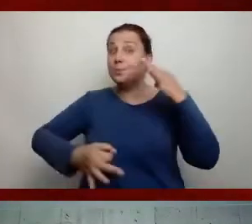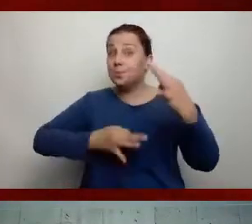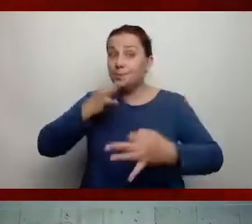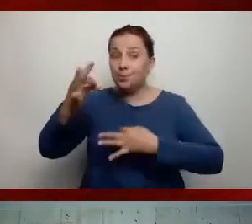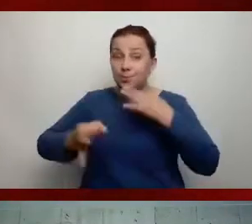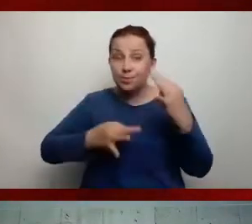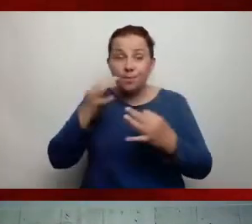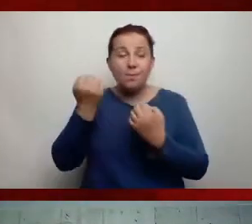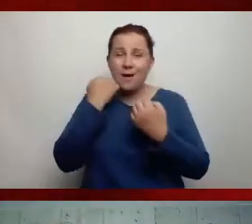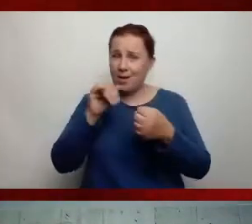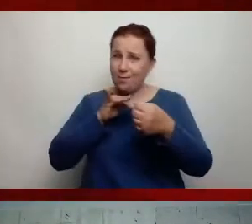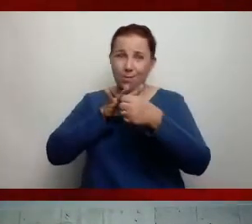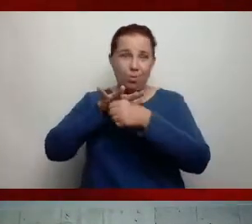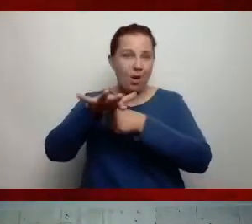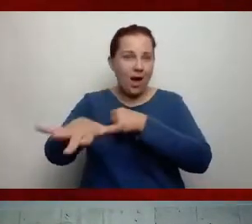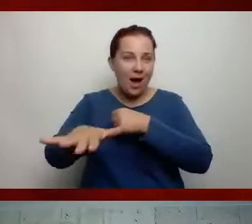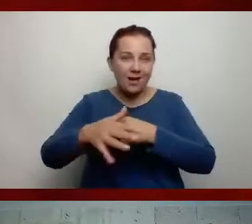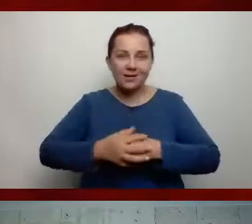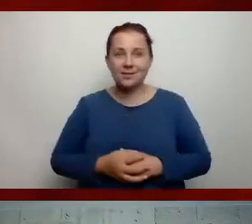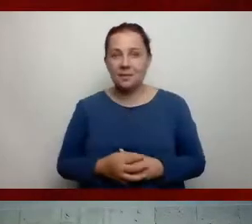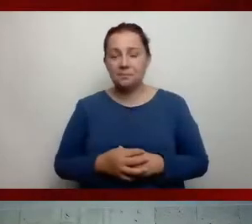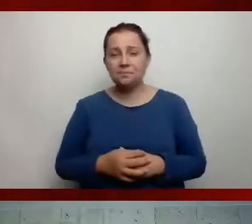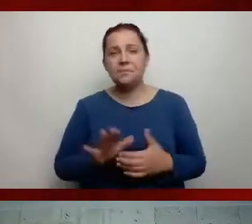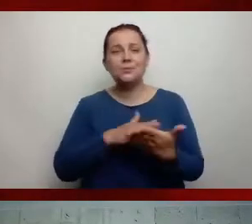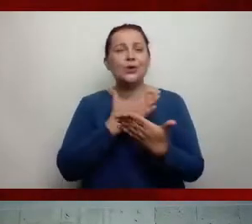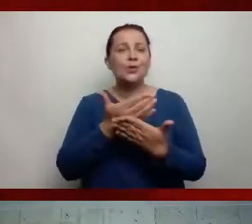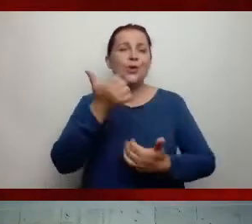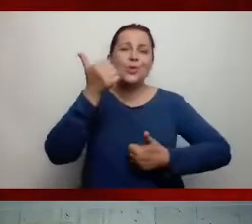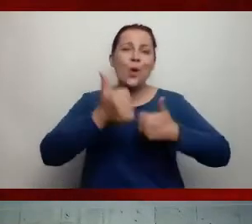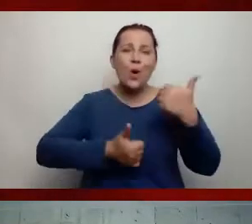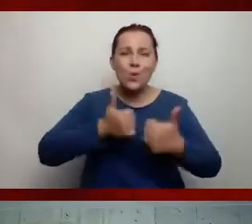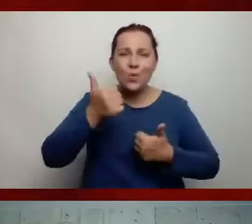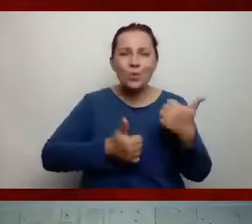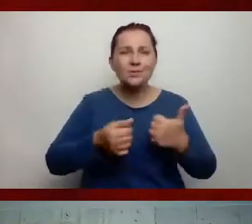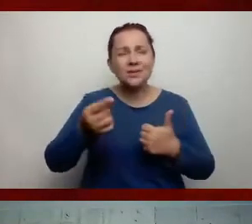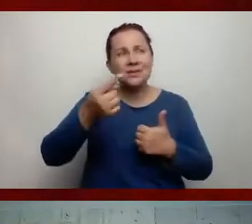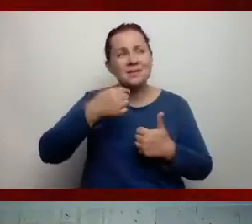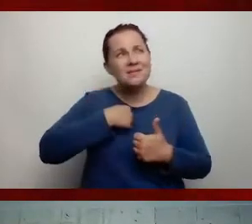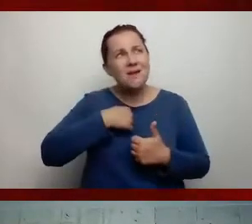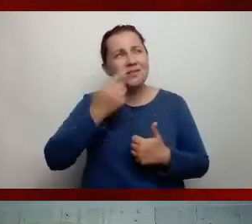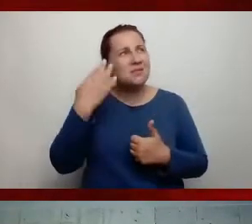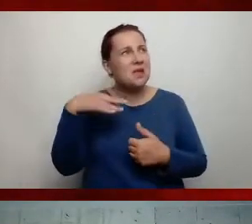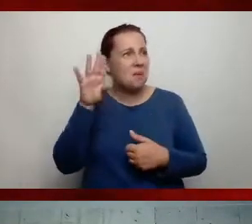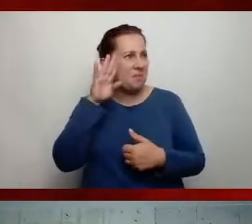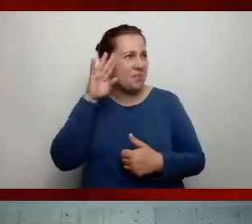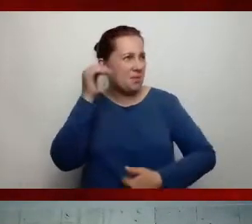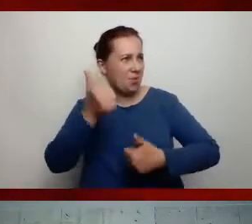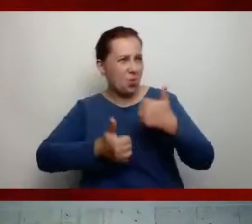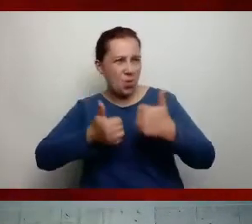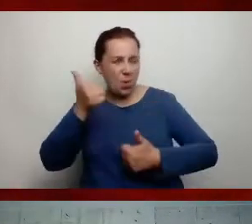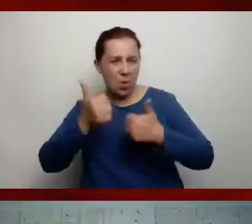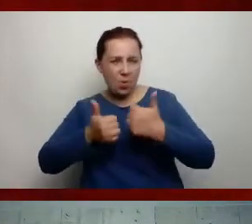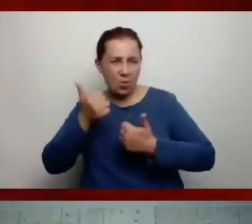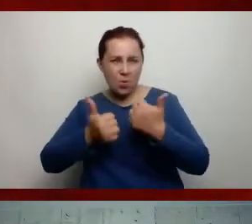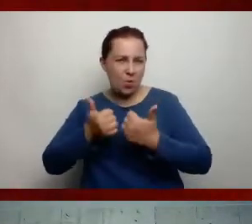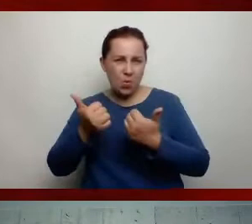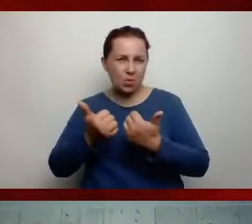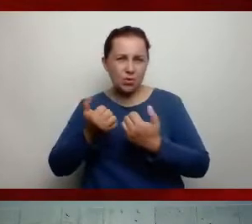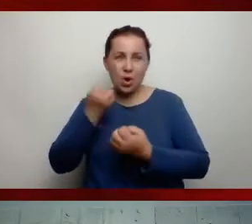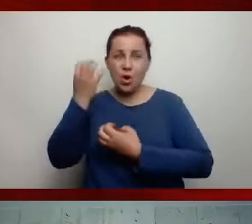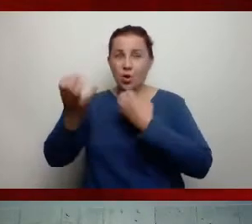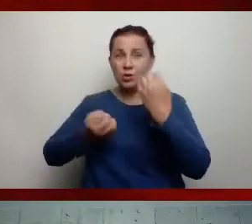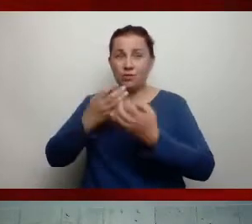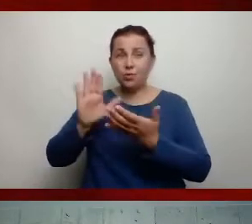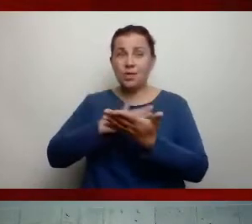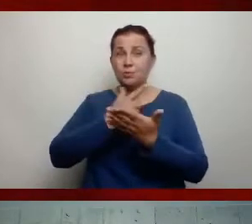utworem bardzo popularnym. Czy na konkursach, nie przypominam sobie konkursu twórczości imienia Jacka Kaczmarskiego w